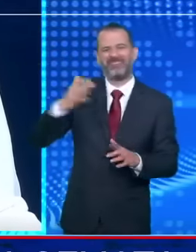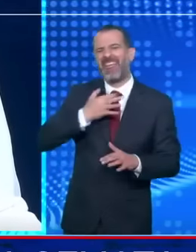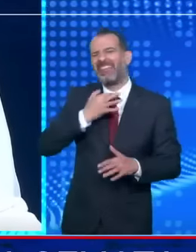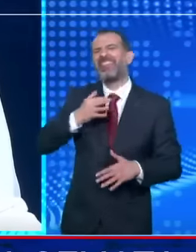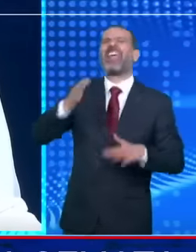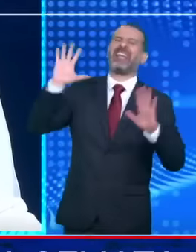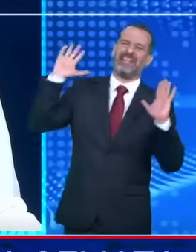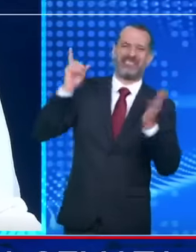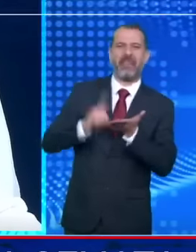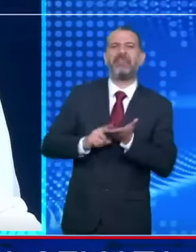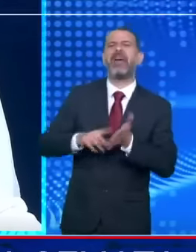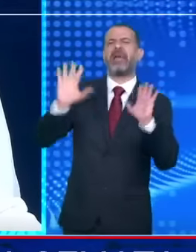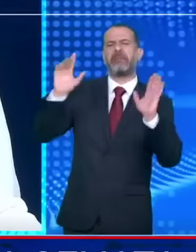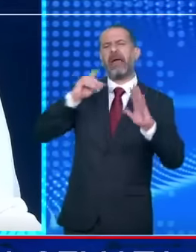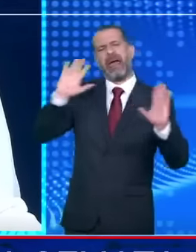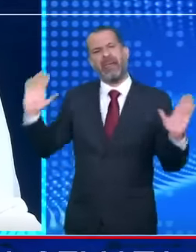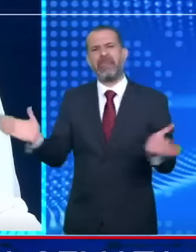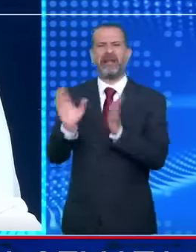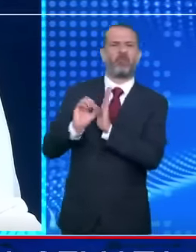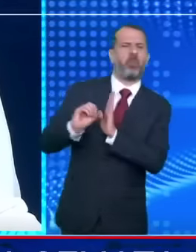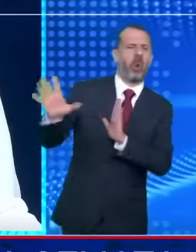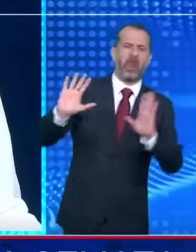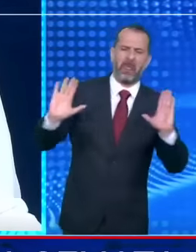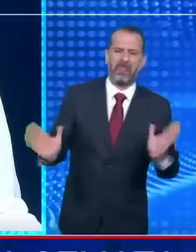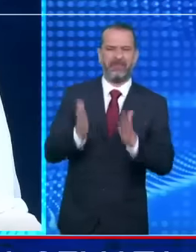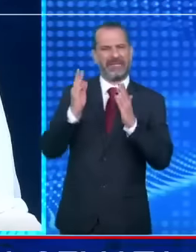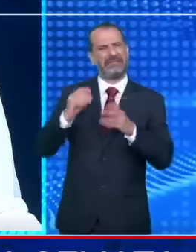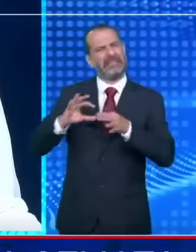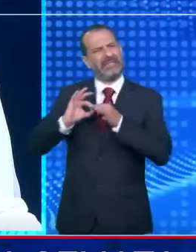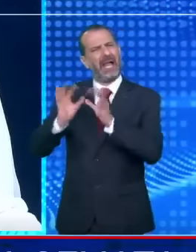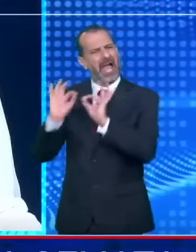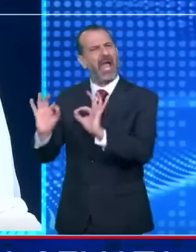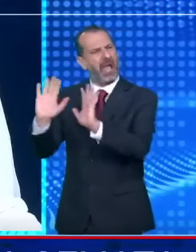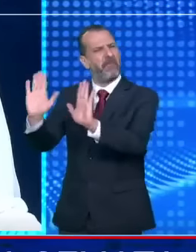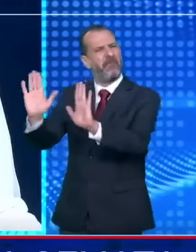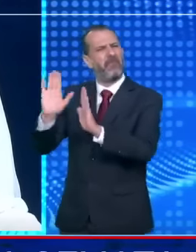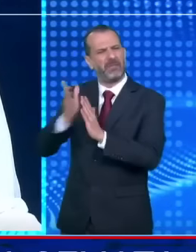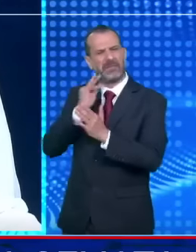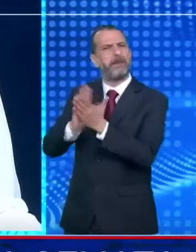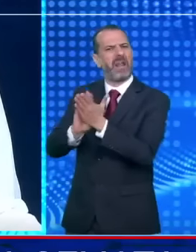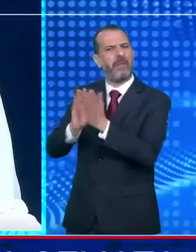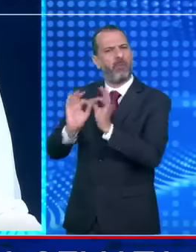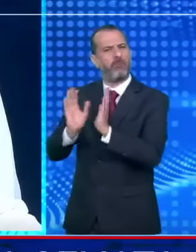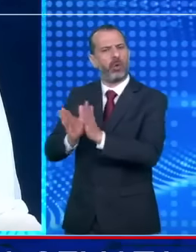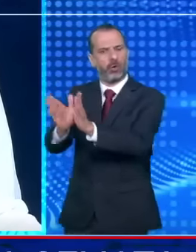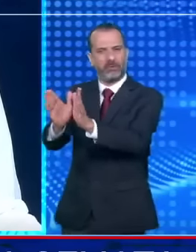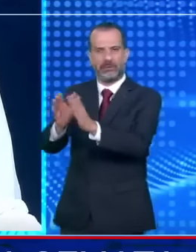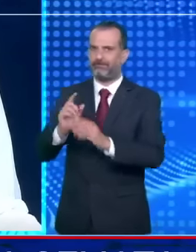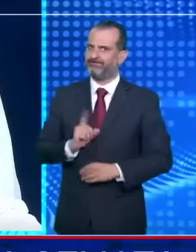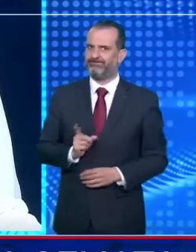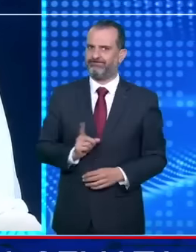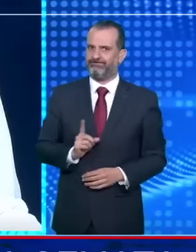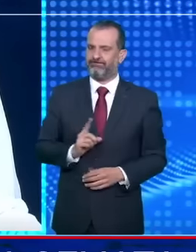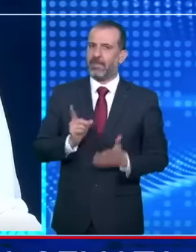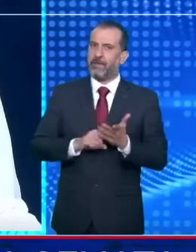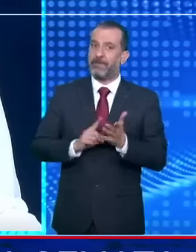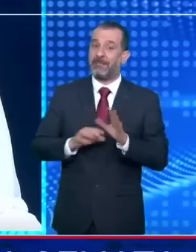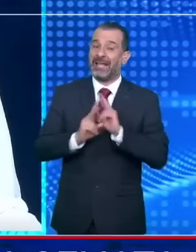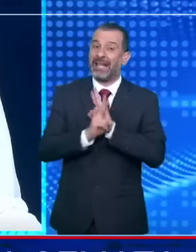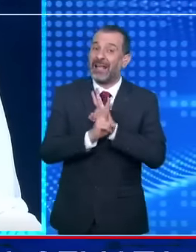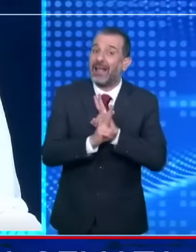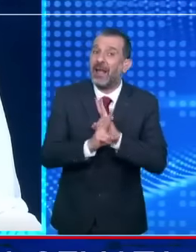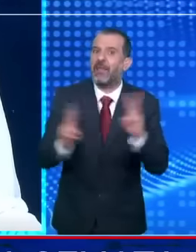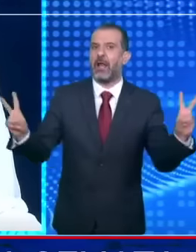αλλά δεν πειράζει, κάνε το και σε άλλα. Λοιπόν, αυτό για μένα δεν ήταν η σωστή αντίδραση εκείνη τη στιγμή. Πρέπει να υπάρχουν ξεκάθαρες κόκκινες γραμμές πριν